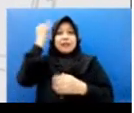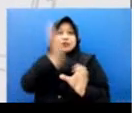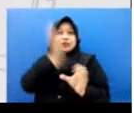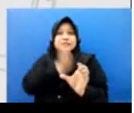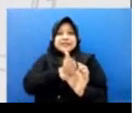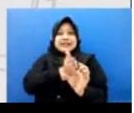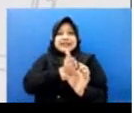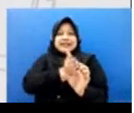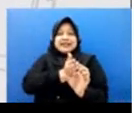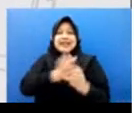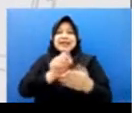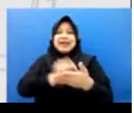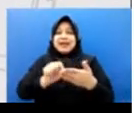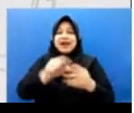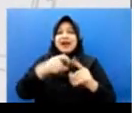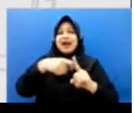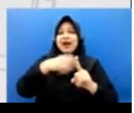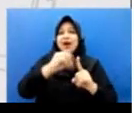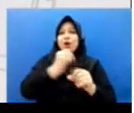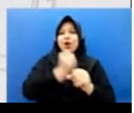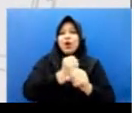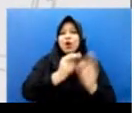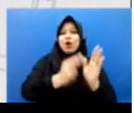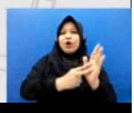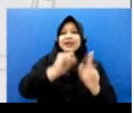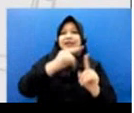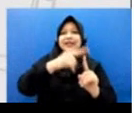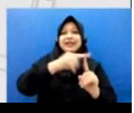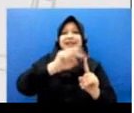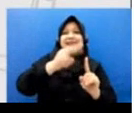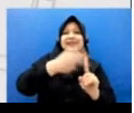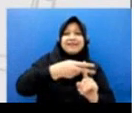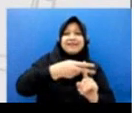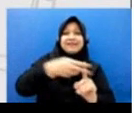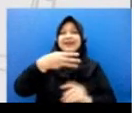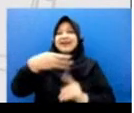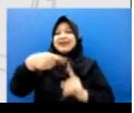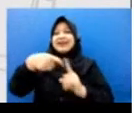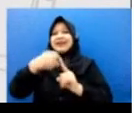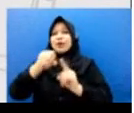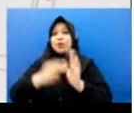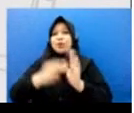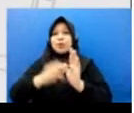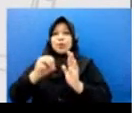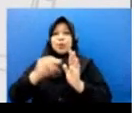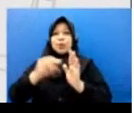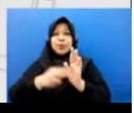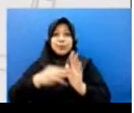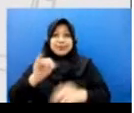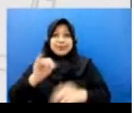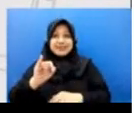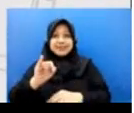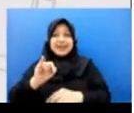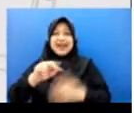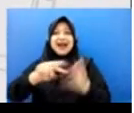ekonomi. Kognitif ekonomi itu artinya otak kita itu punya prinsip kerja